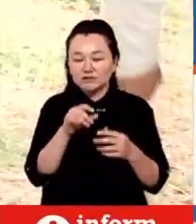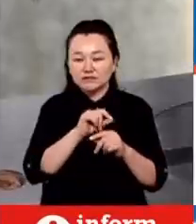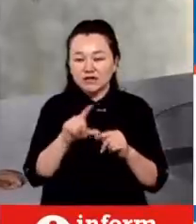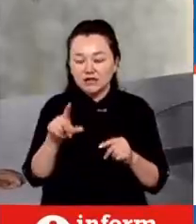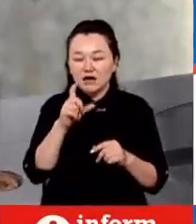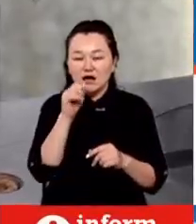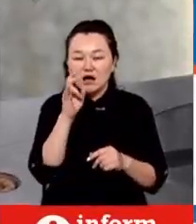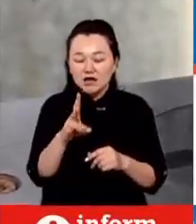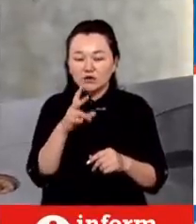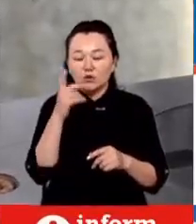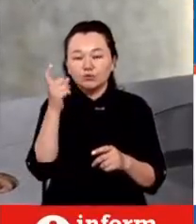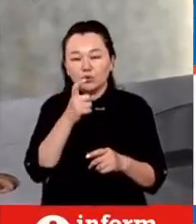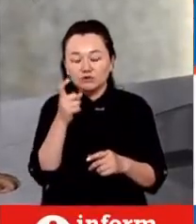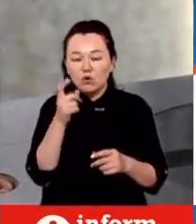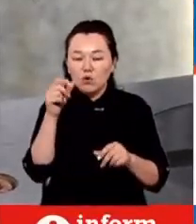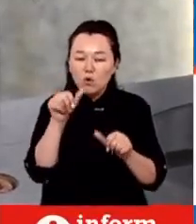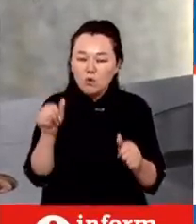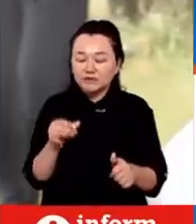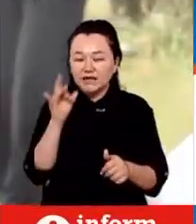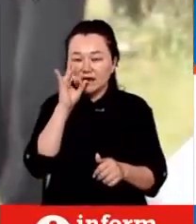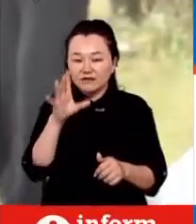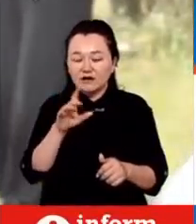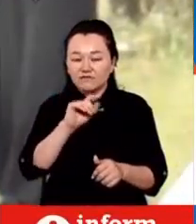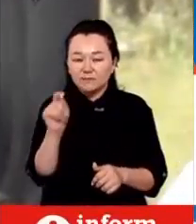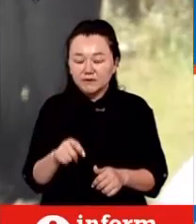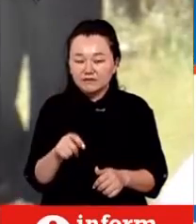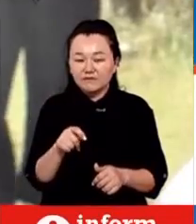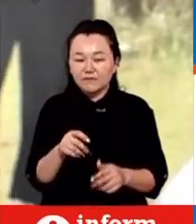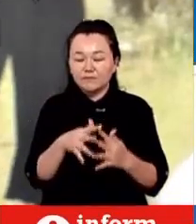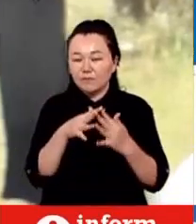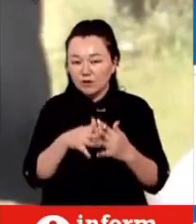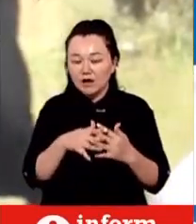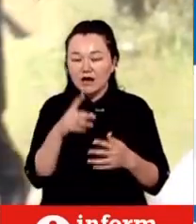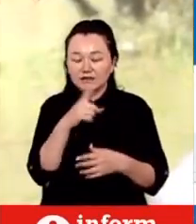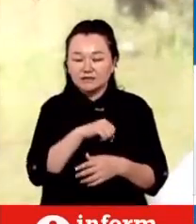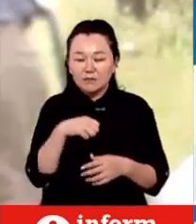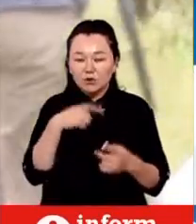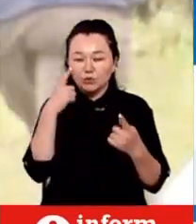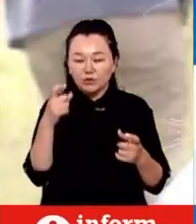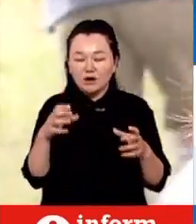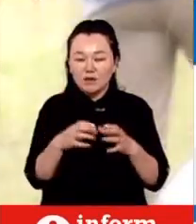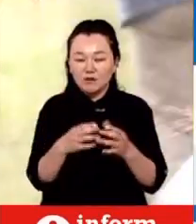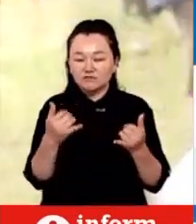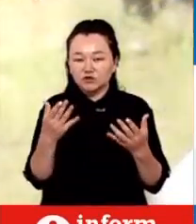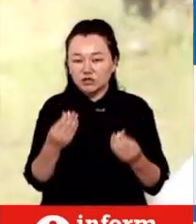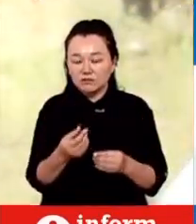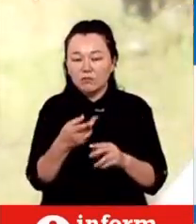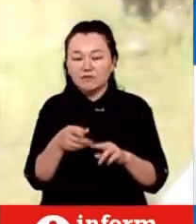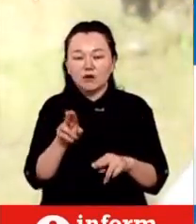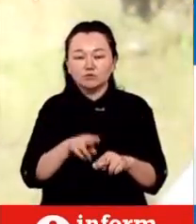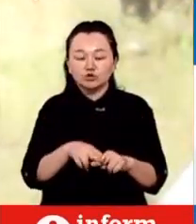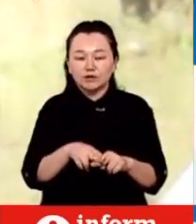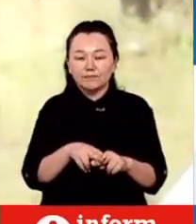джунгарского хана художественных образах и легендарных битв хочу сказать что у нас самая одна из самых крутых команд на сегодняшний день потому